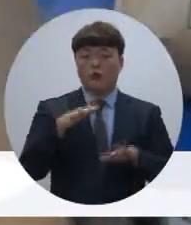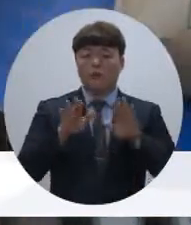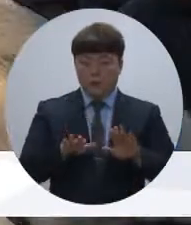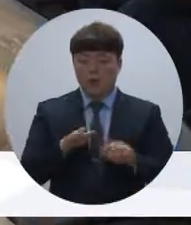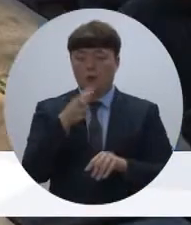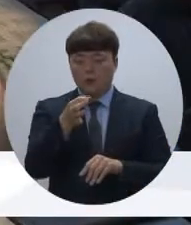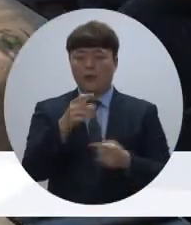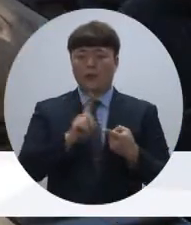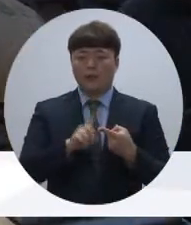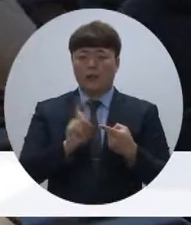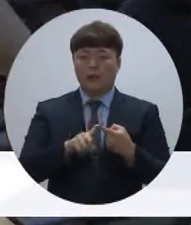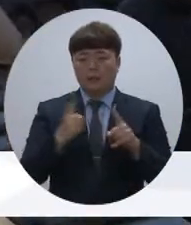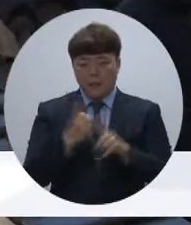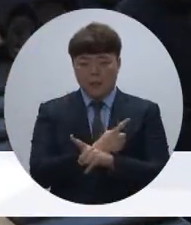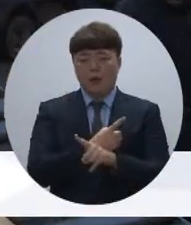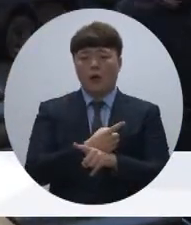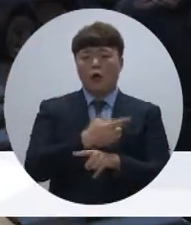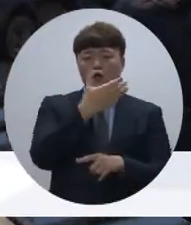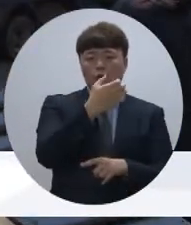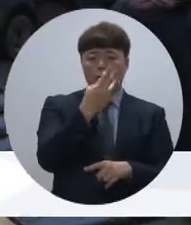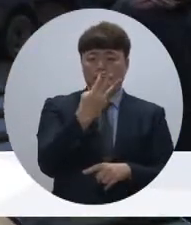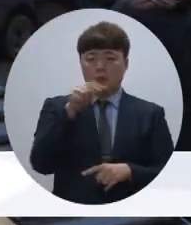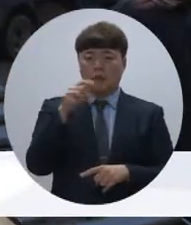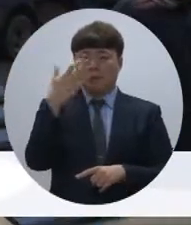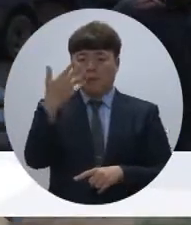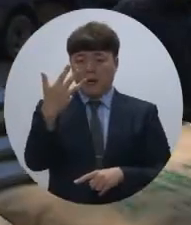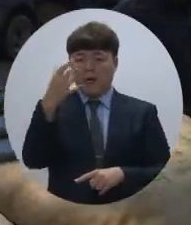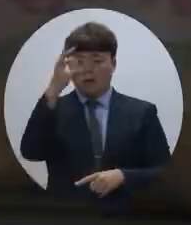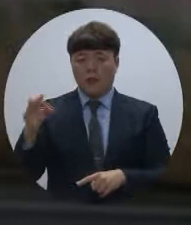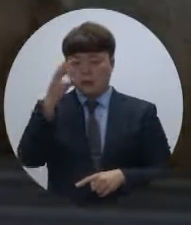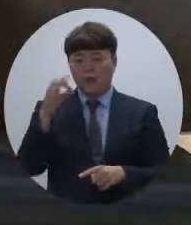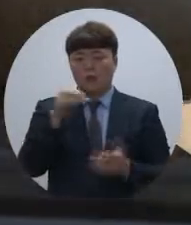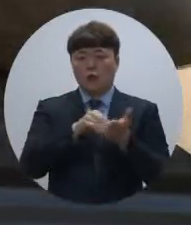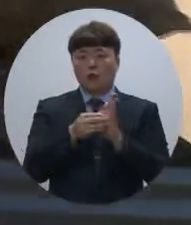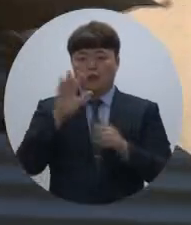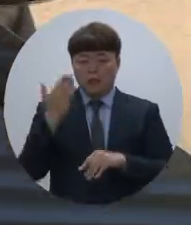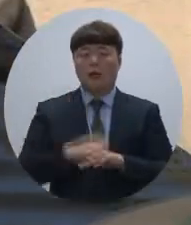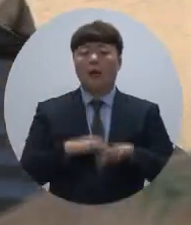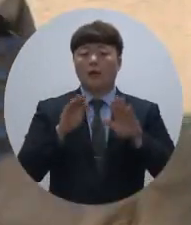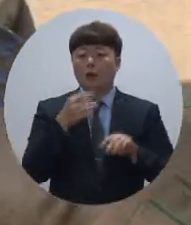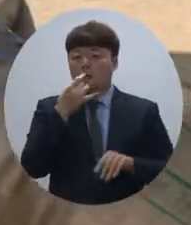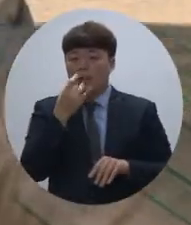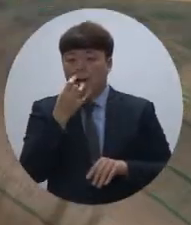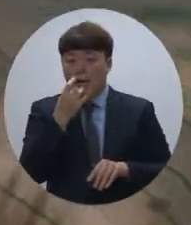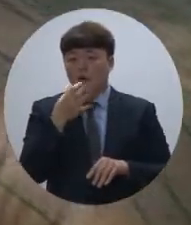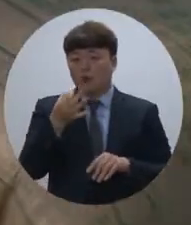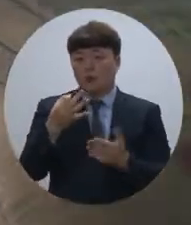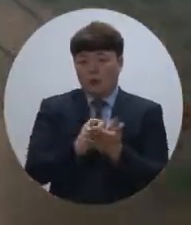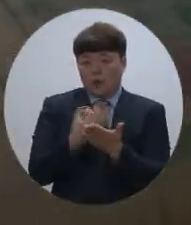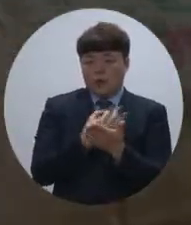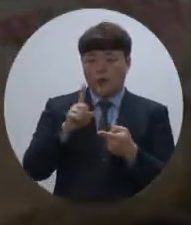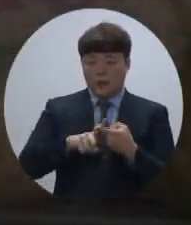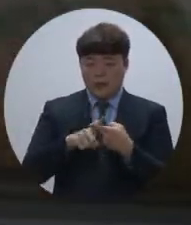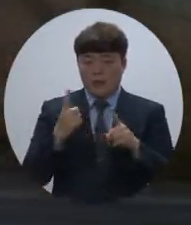대비 소득보전율은 98.3% 수준입니다. 군 관계자는 쌀 재배농가 소득보전을 위해